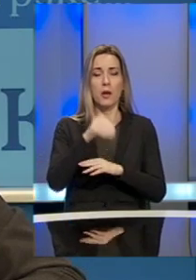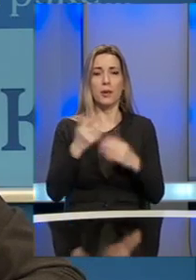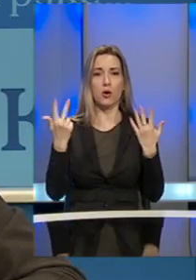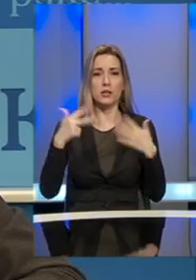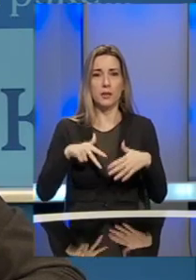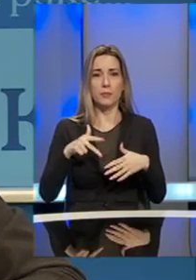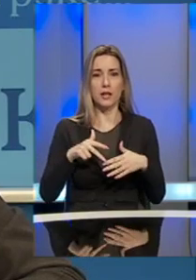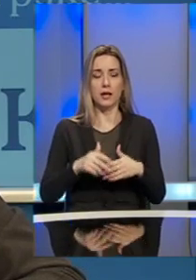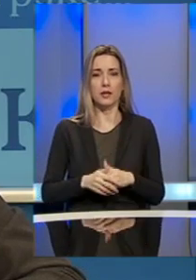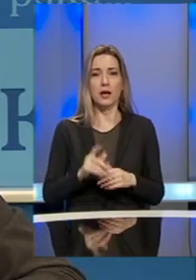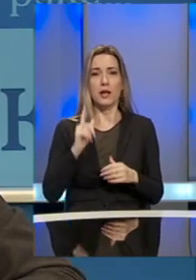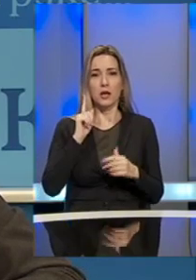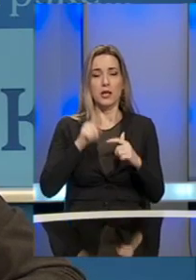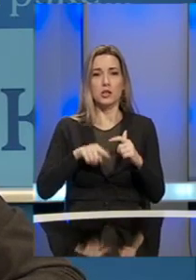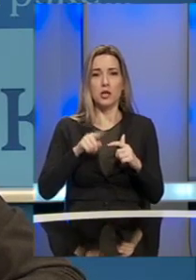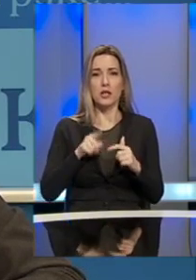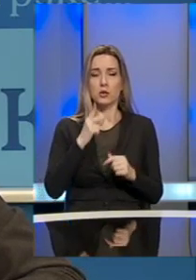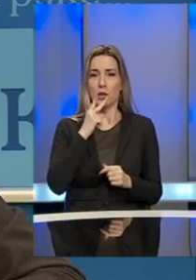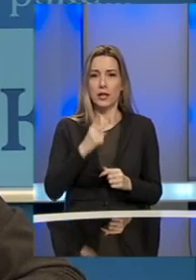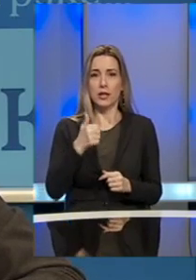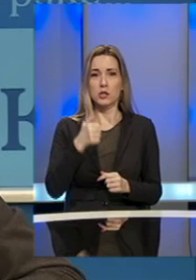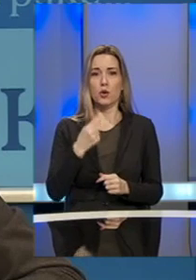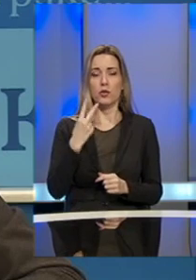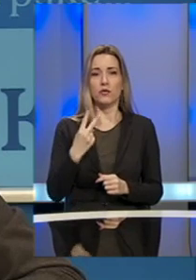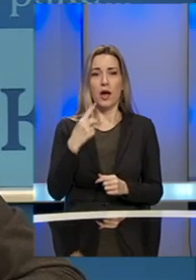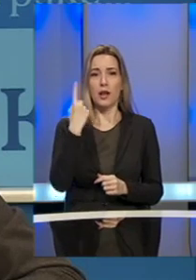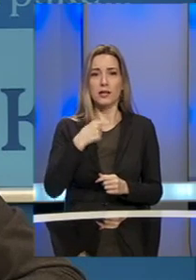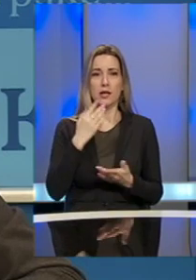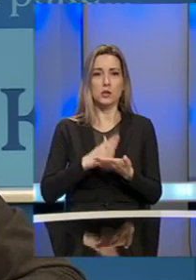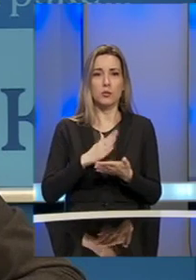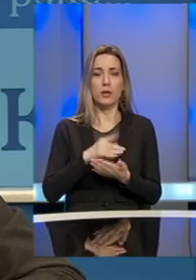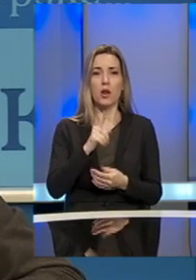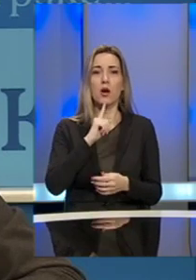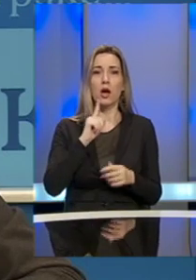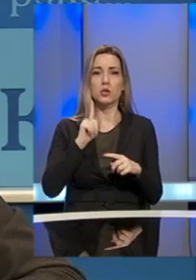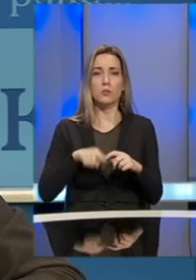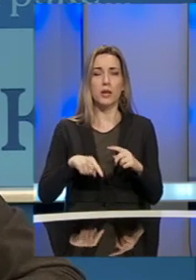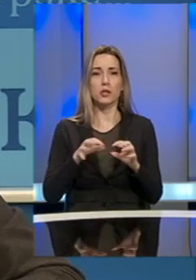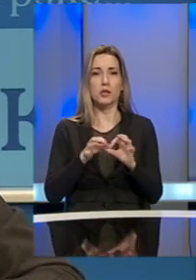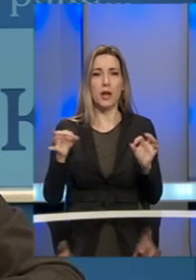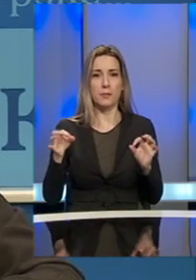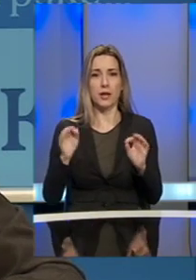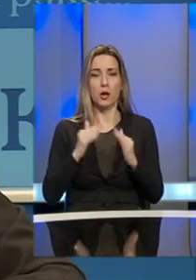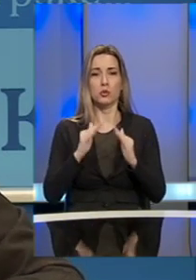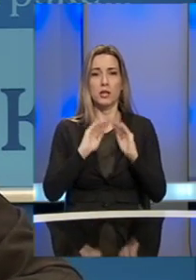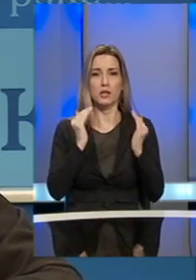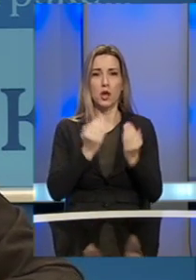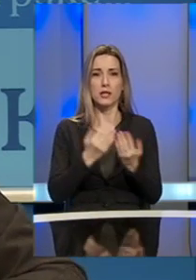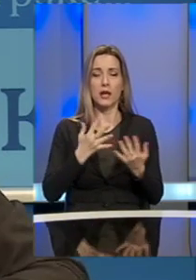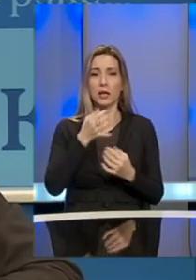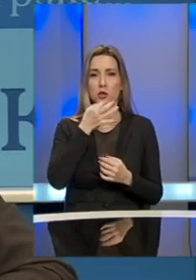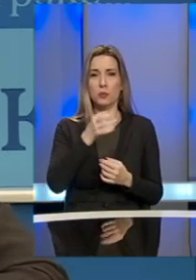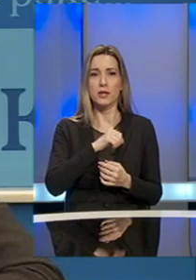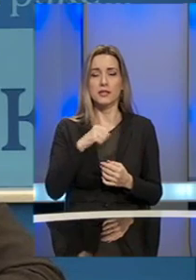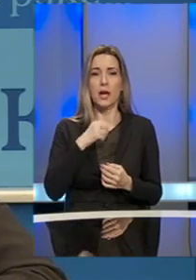znači 8.032 rješenja su nadgledana, 102 lica su bila ona koja su prekršila mjere kućne izolacije. Kada su u pitanju